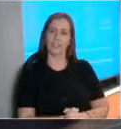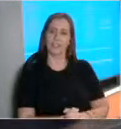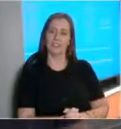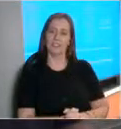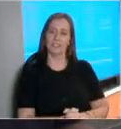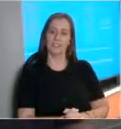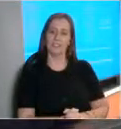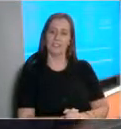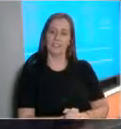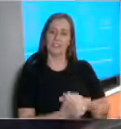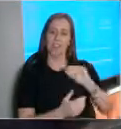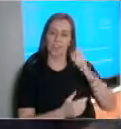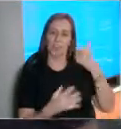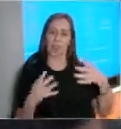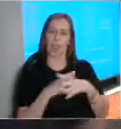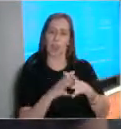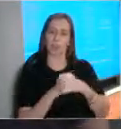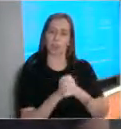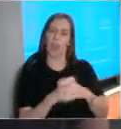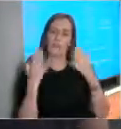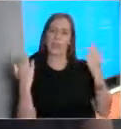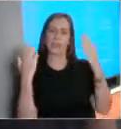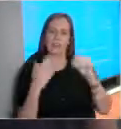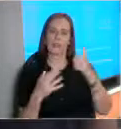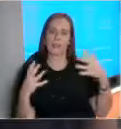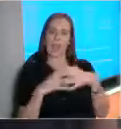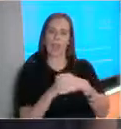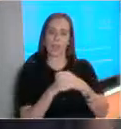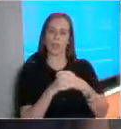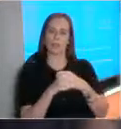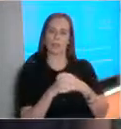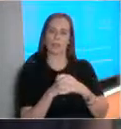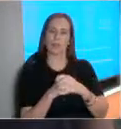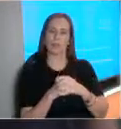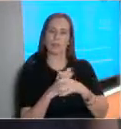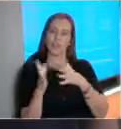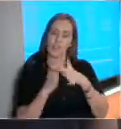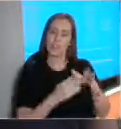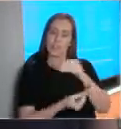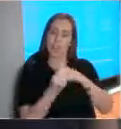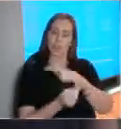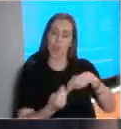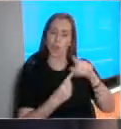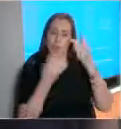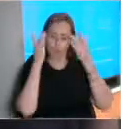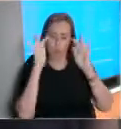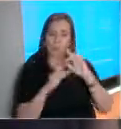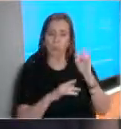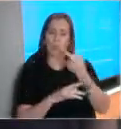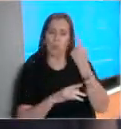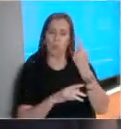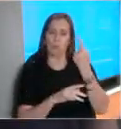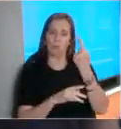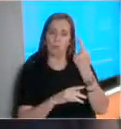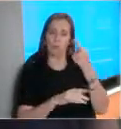שצריך. קודם כל שיהיה אחדות בעם. אמן. אמן. קודם כל שיהיה אחדות, שיסתדרו אחד עם השני, שידאגו לכל העולם,